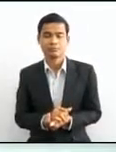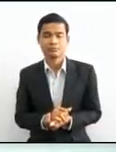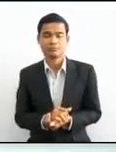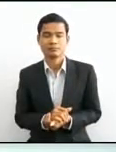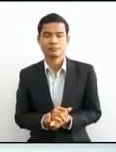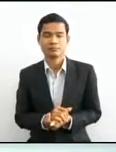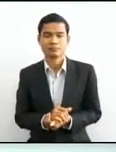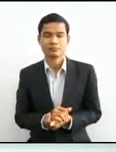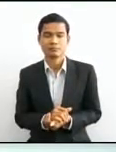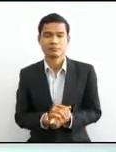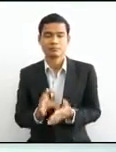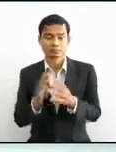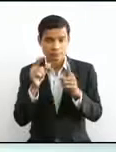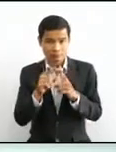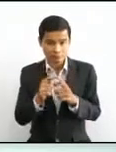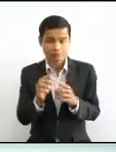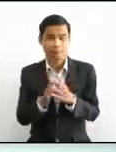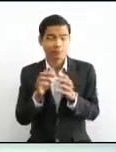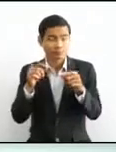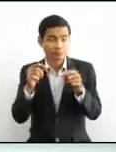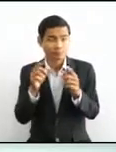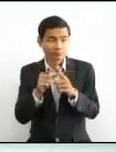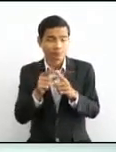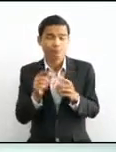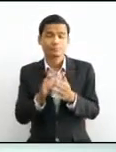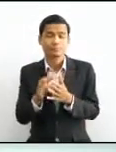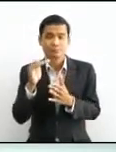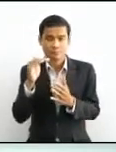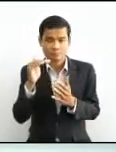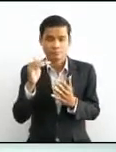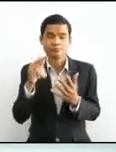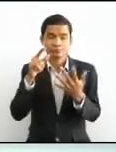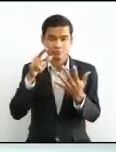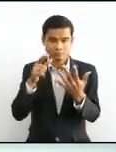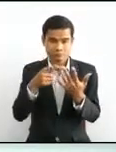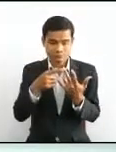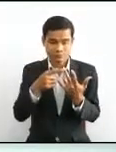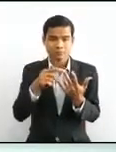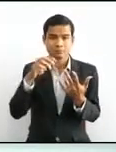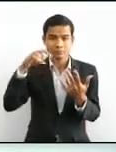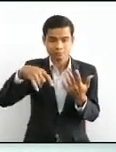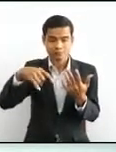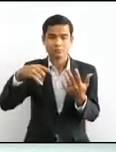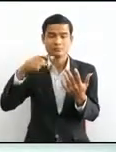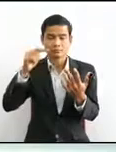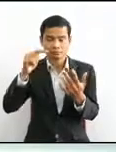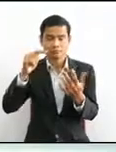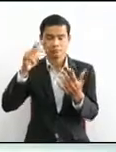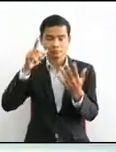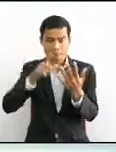cha biện ní cứ dương an thá xóm nòng sẽ đọc một đồng